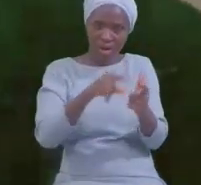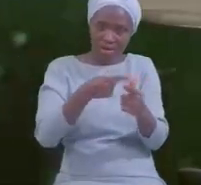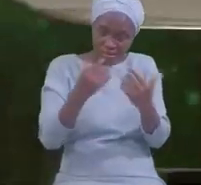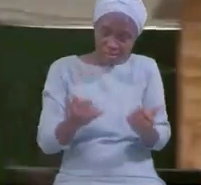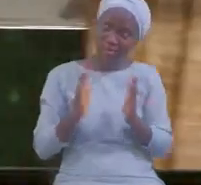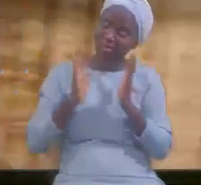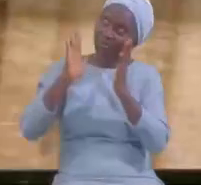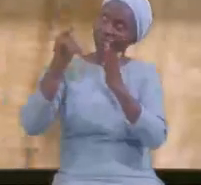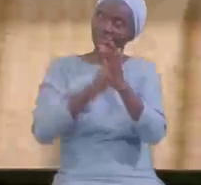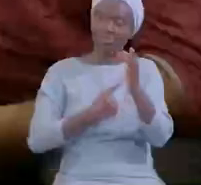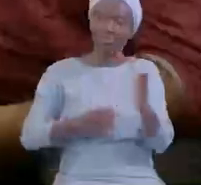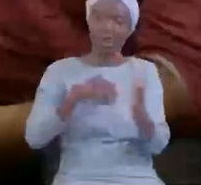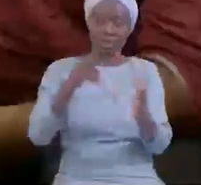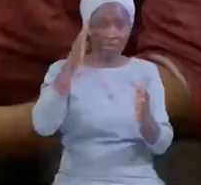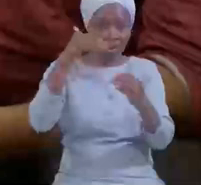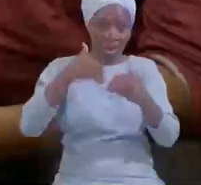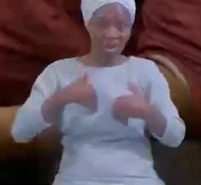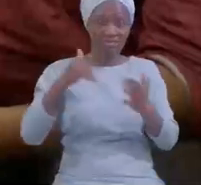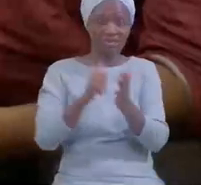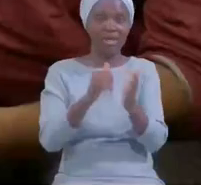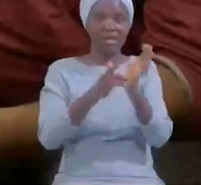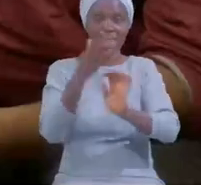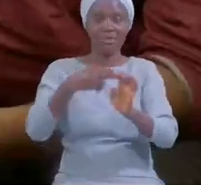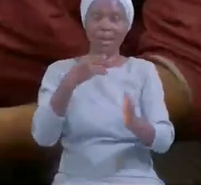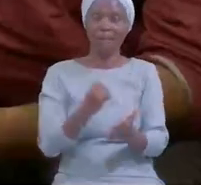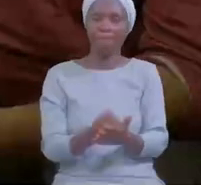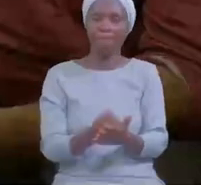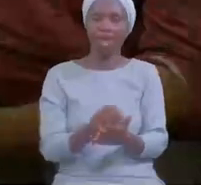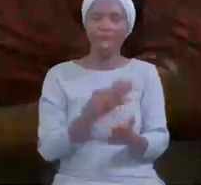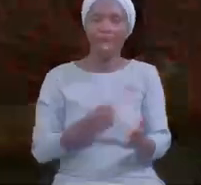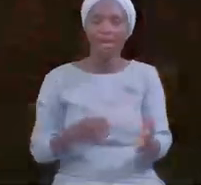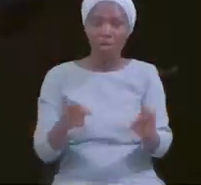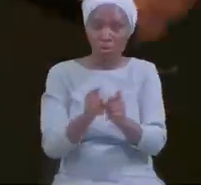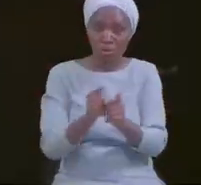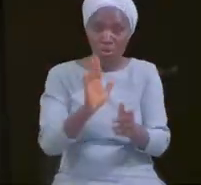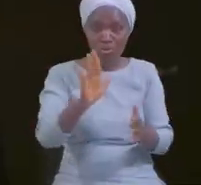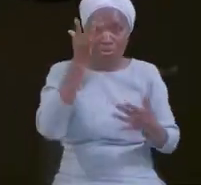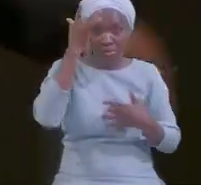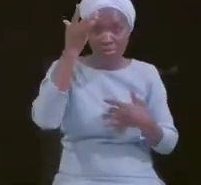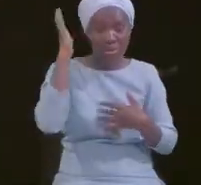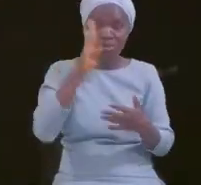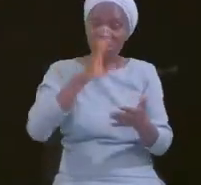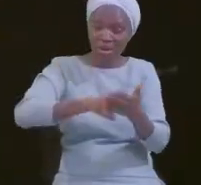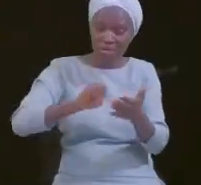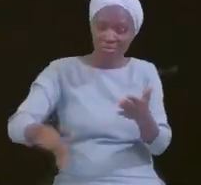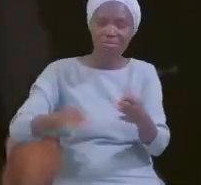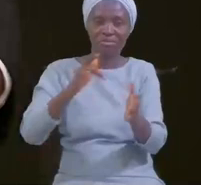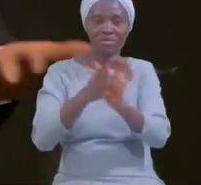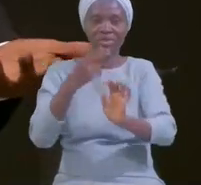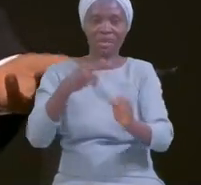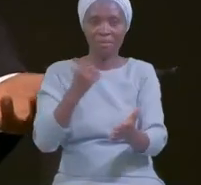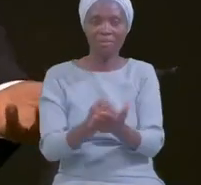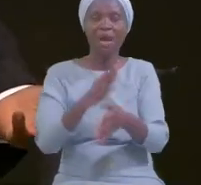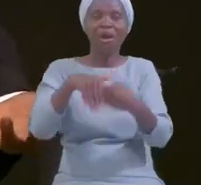vers le Seigneur et il vous exaucera. Aussi vos maladies seront effacées, toutes les